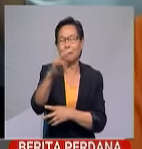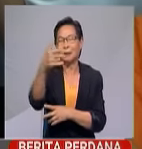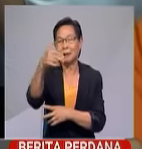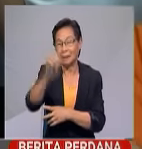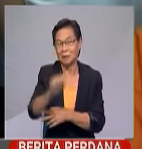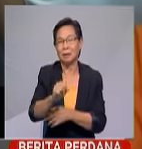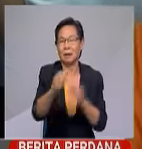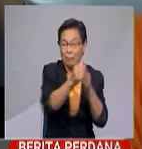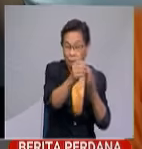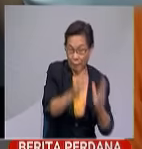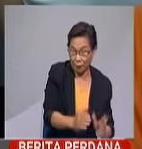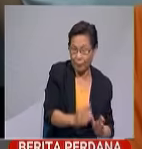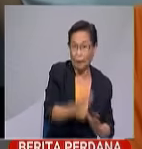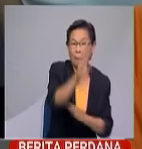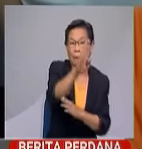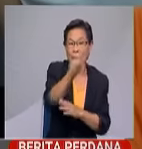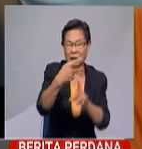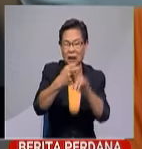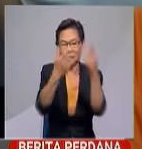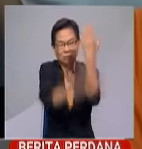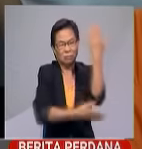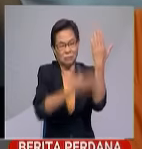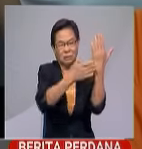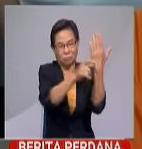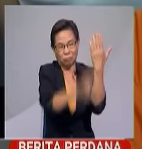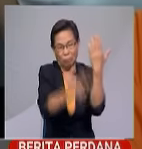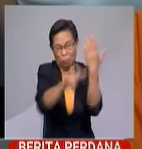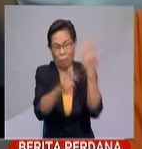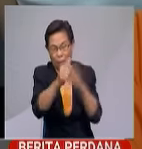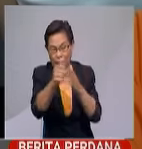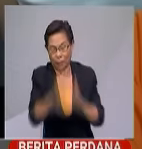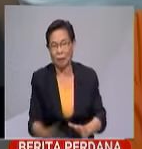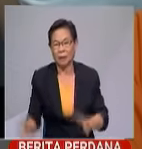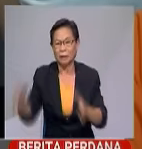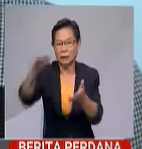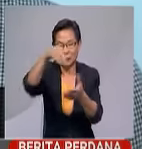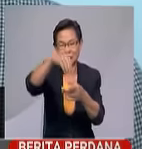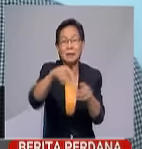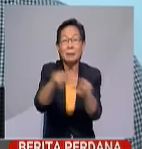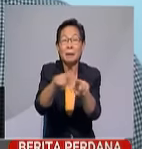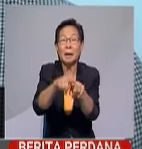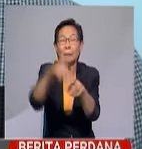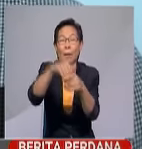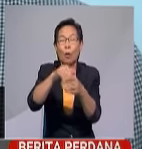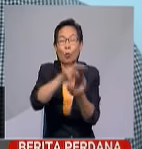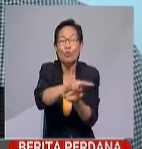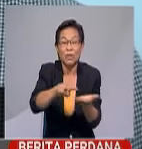UMNO Barisan Nasional daripada Semenanjung seperti mana dalam satu klip video.